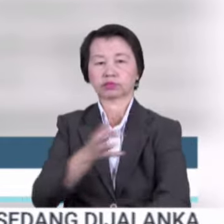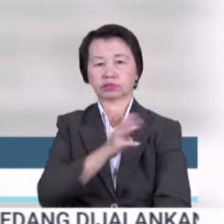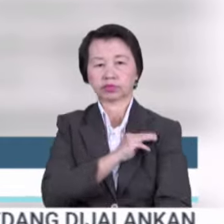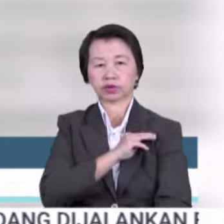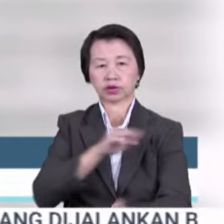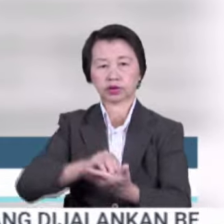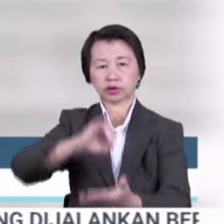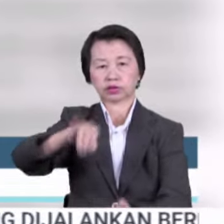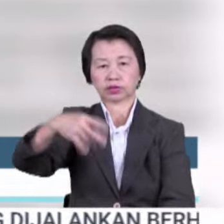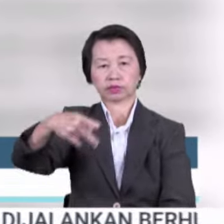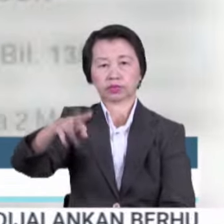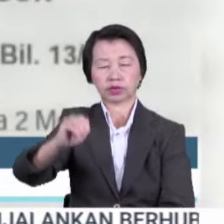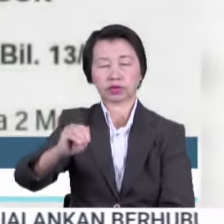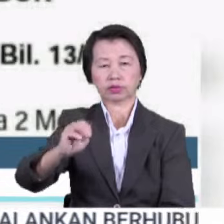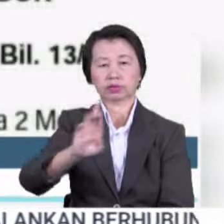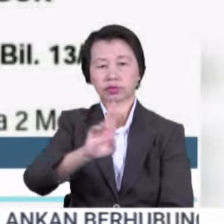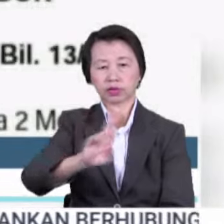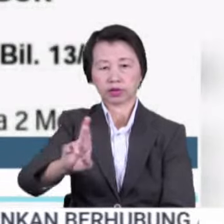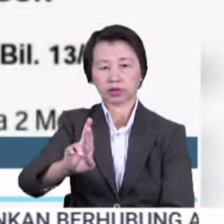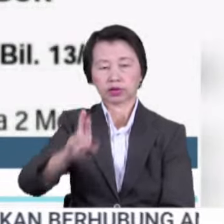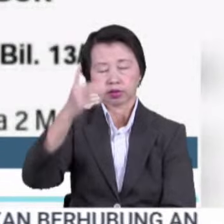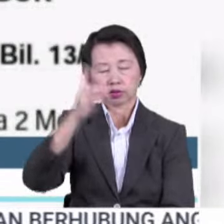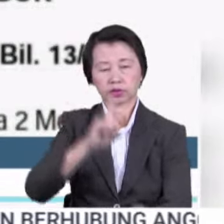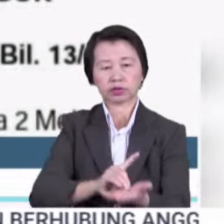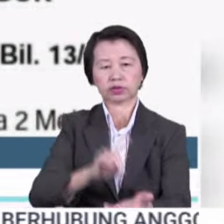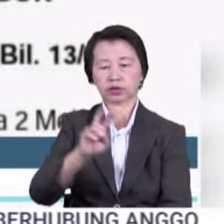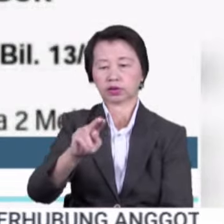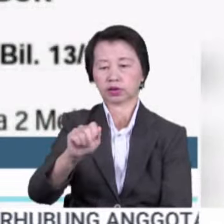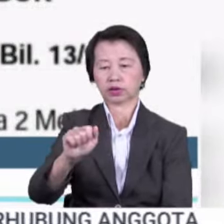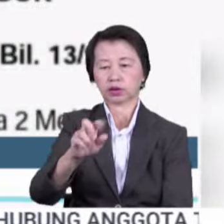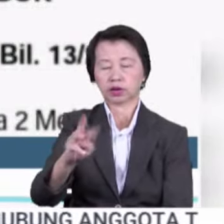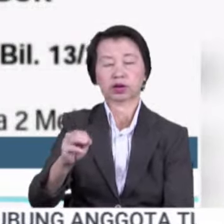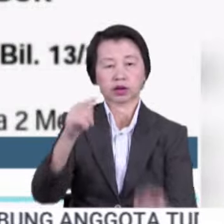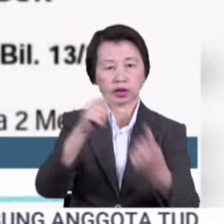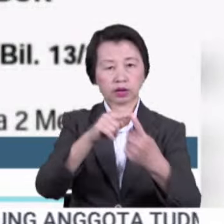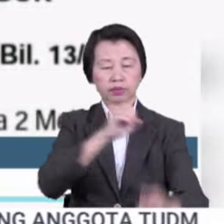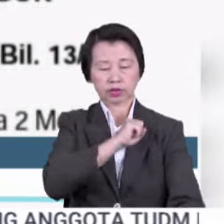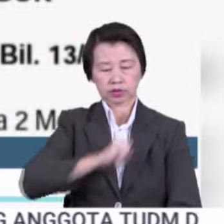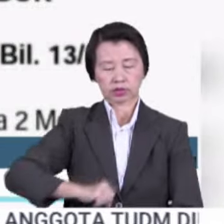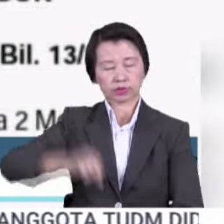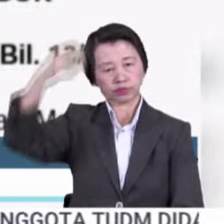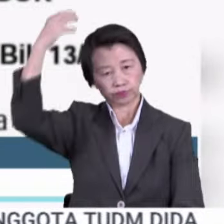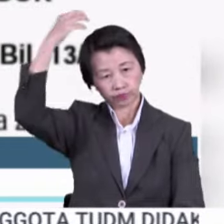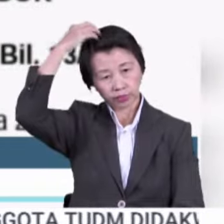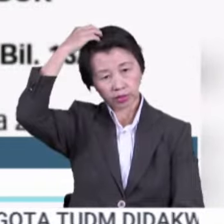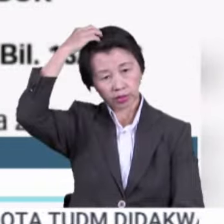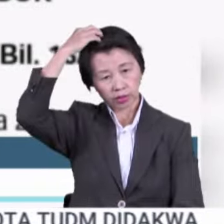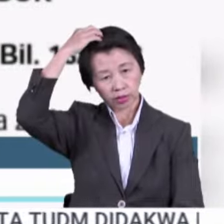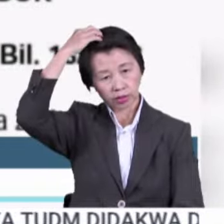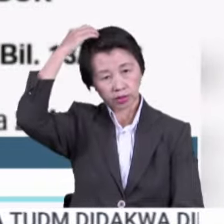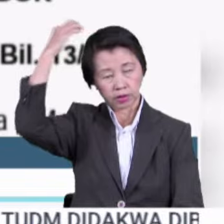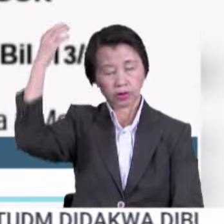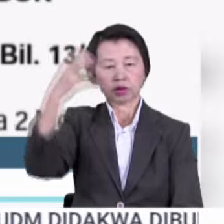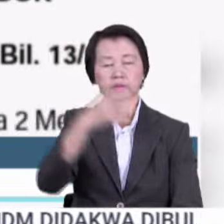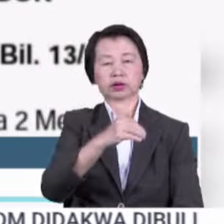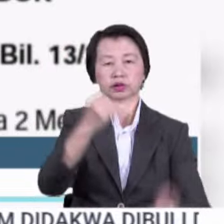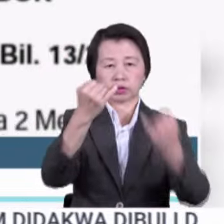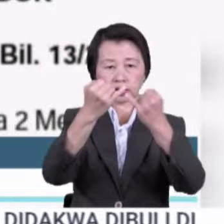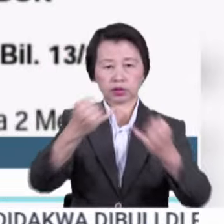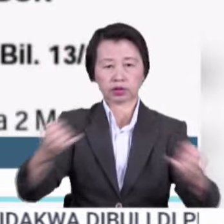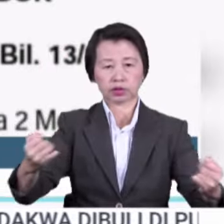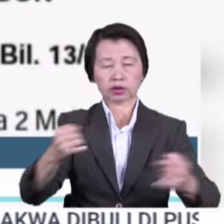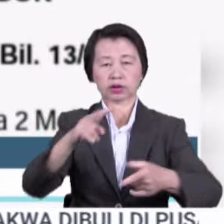permen menteri Muhammad Sultan Syarifudin Indonesia di istana